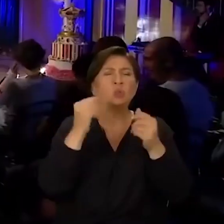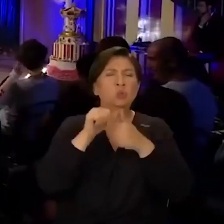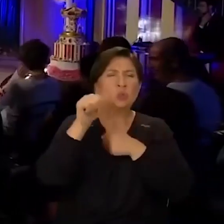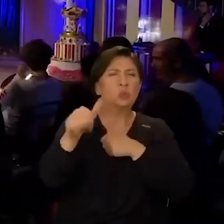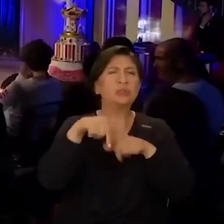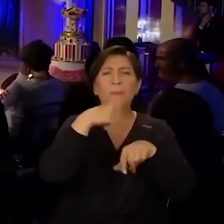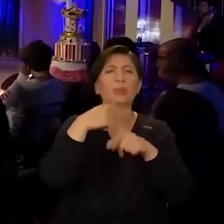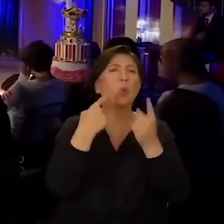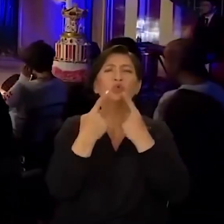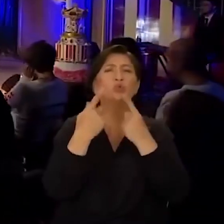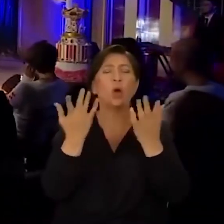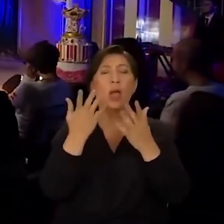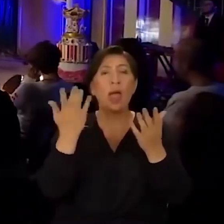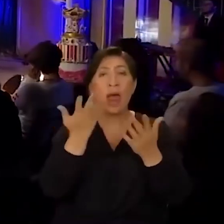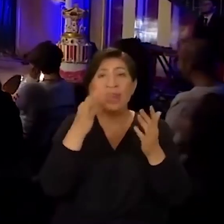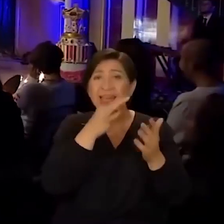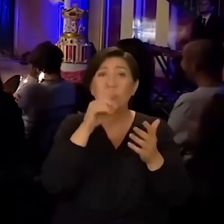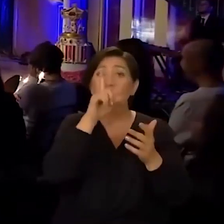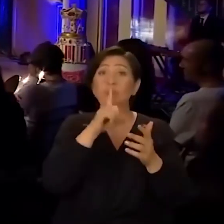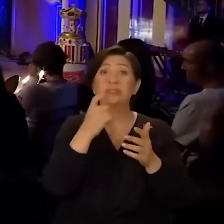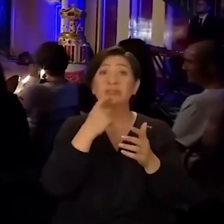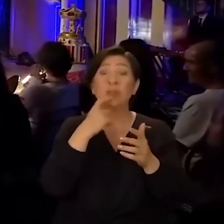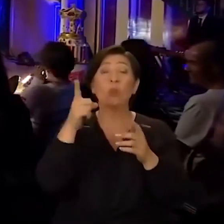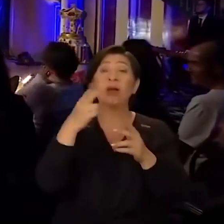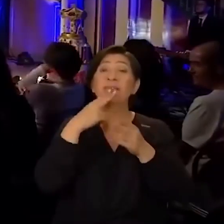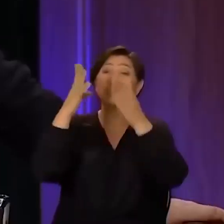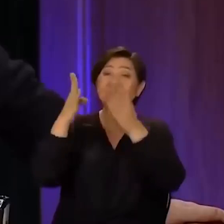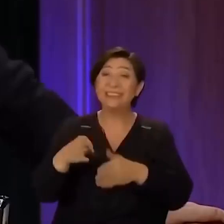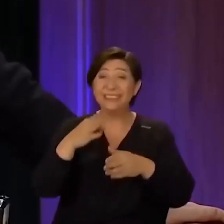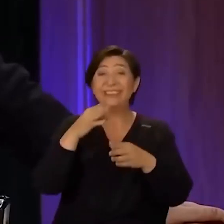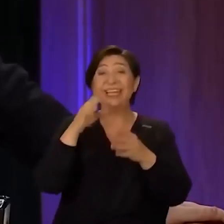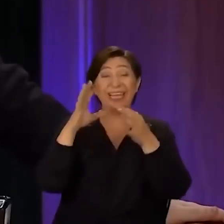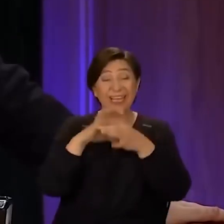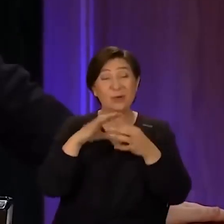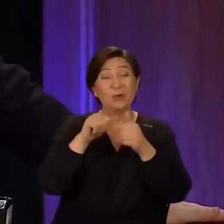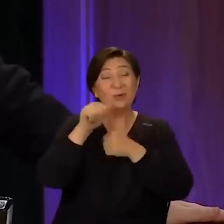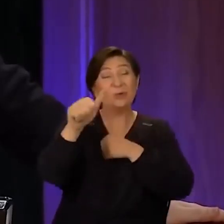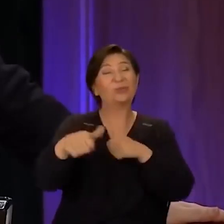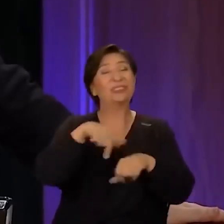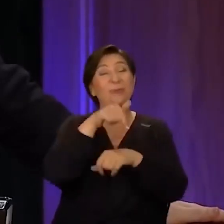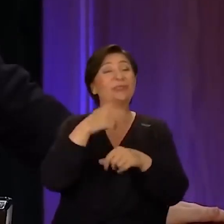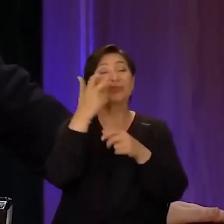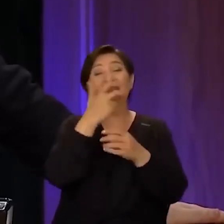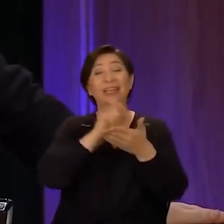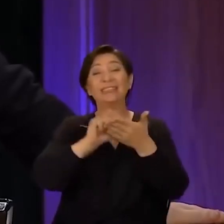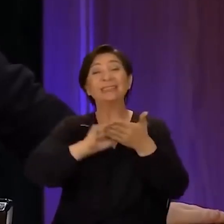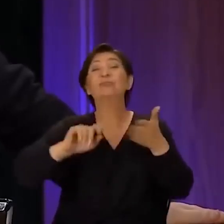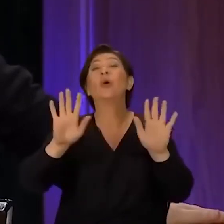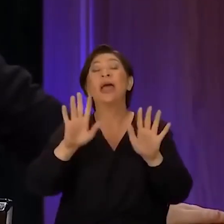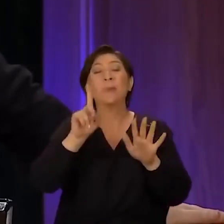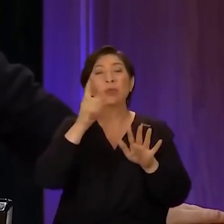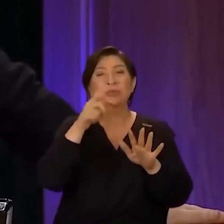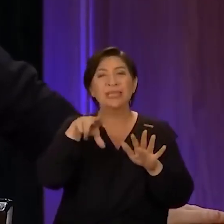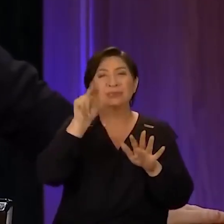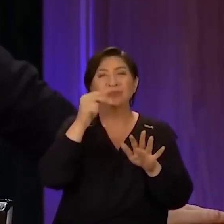yani eczane çok önemli ya Neredeyse 100 yaşına geliyor ve kadınla ilgili uzun süredir şarkı yazılmıyor çocuklar yani